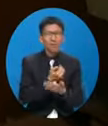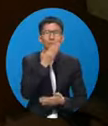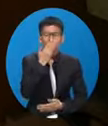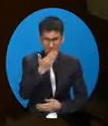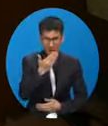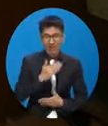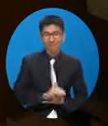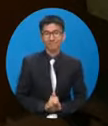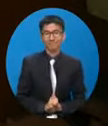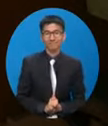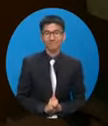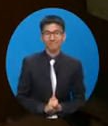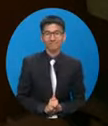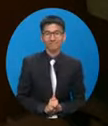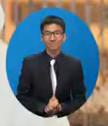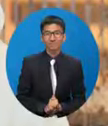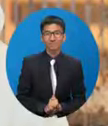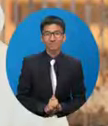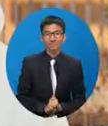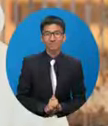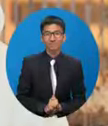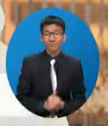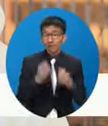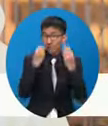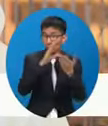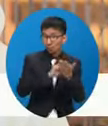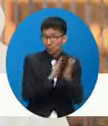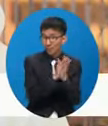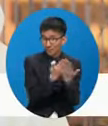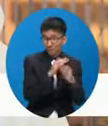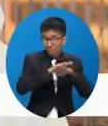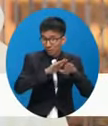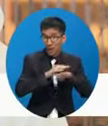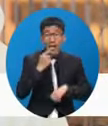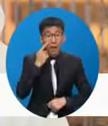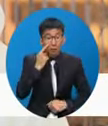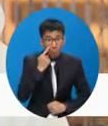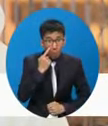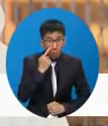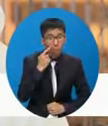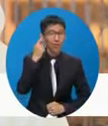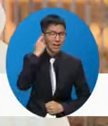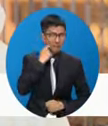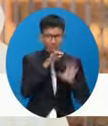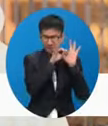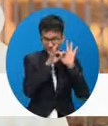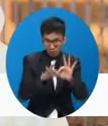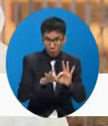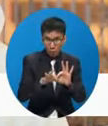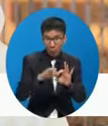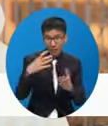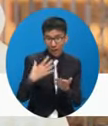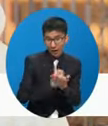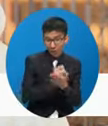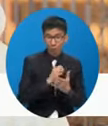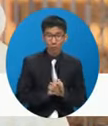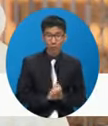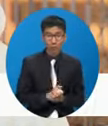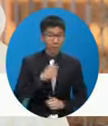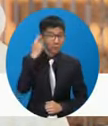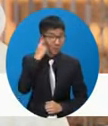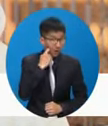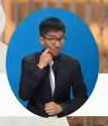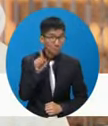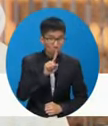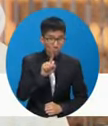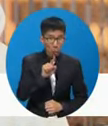하는 좋은 방법입니다. 새로운 문제집을 풀면서 문제에 대한 감을 익히고, 그리고 그게 그 감이